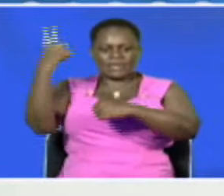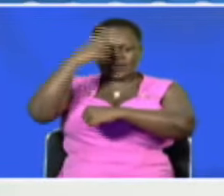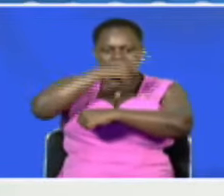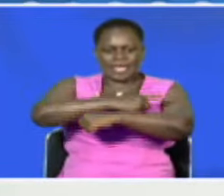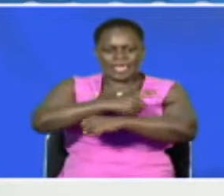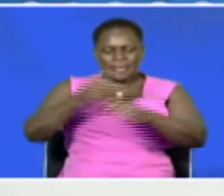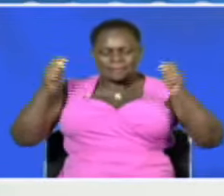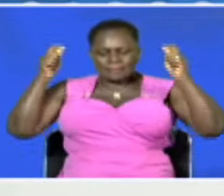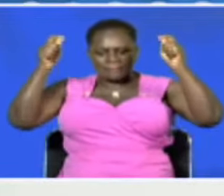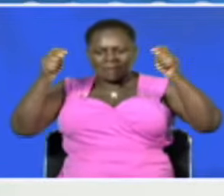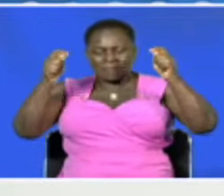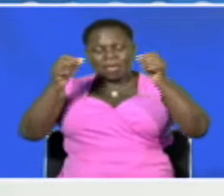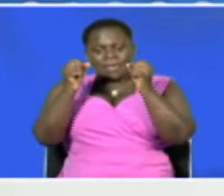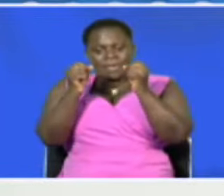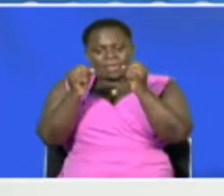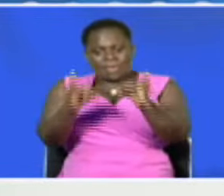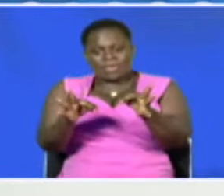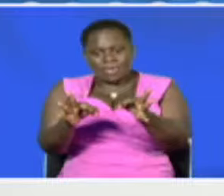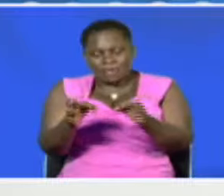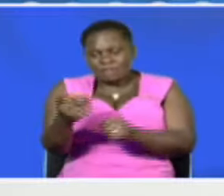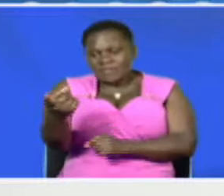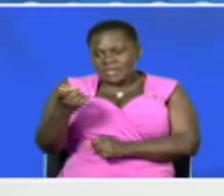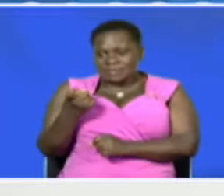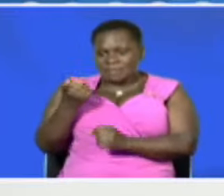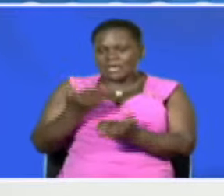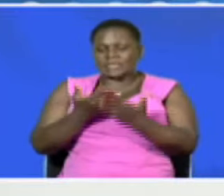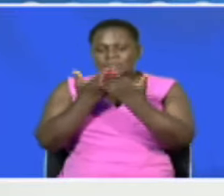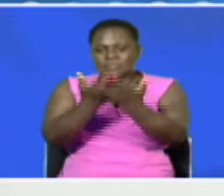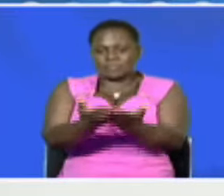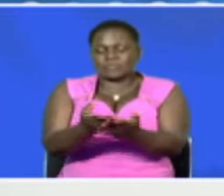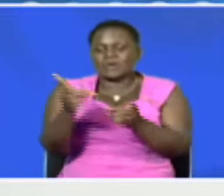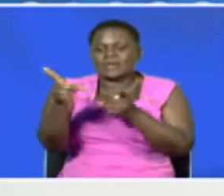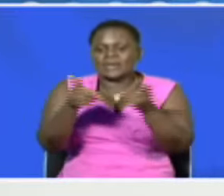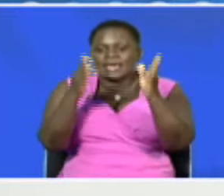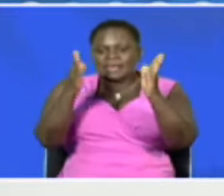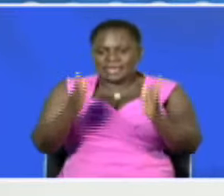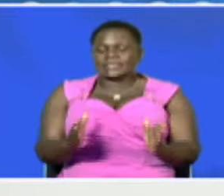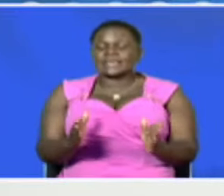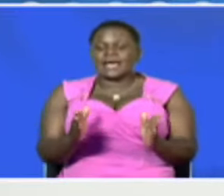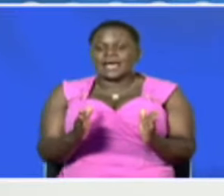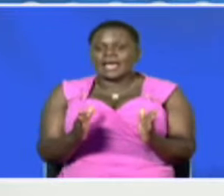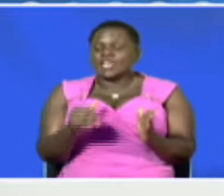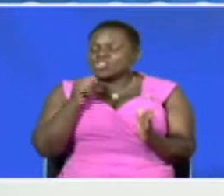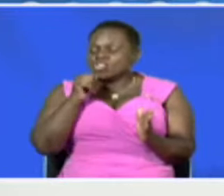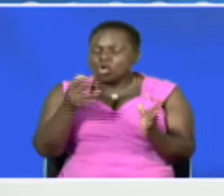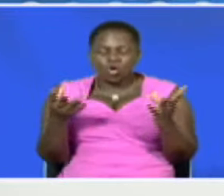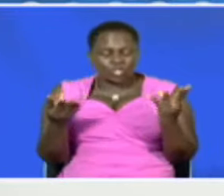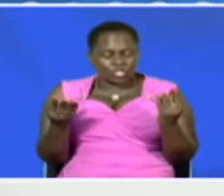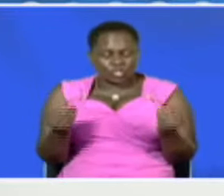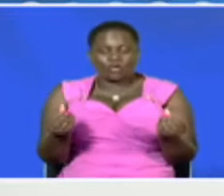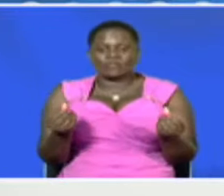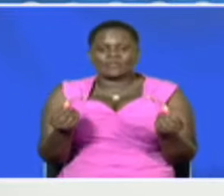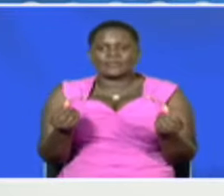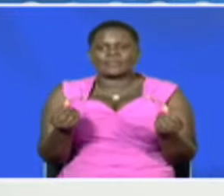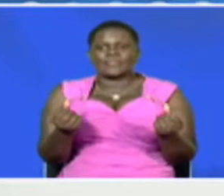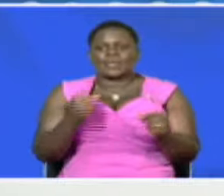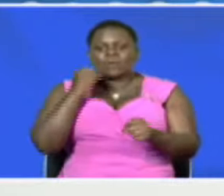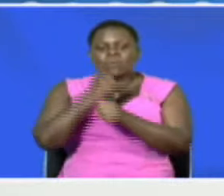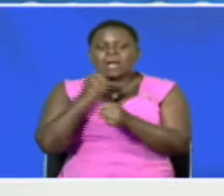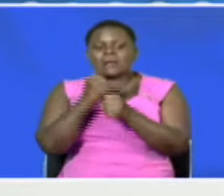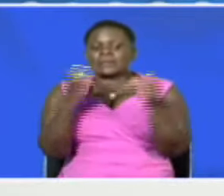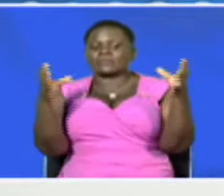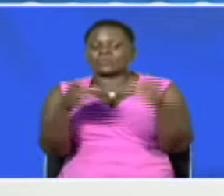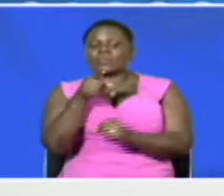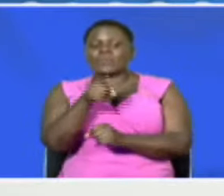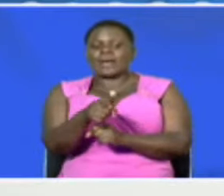kuandaa mgomo iwapo maombi yao waliowasilisha kwa mkurugenzi mkuu wa mamlaka hiyo hayatashughulikiwa. Wafanyakazi